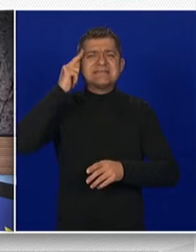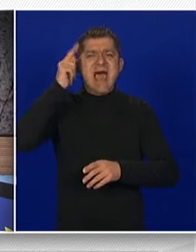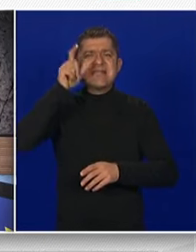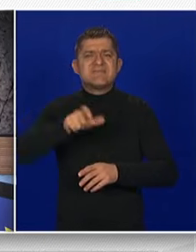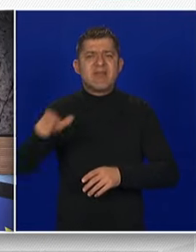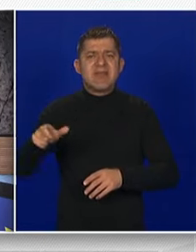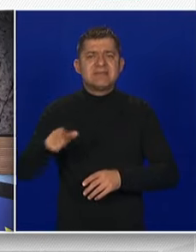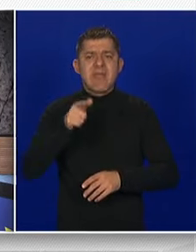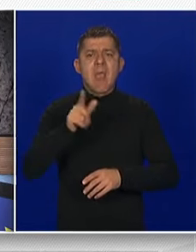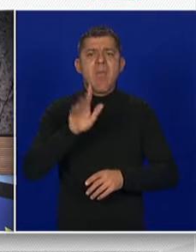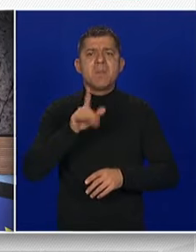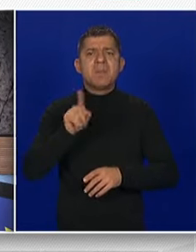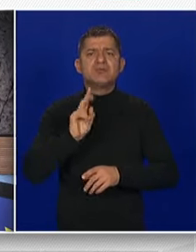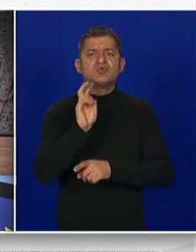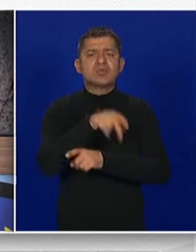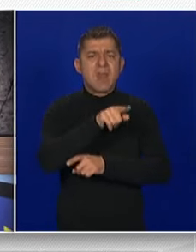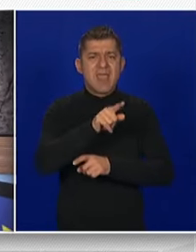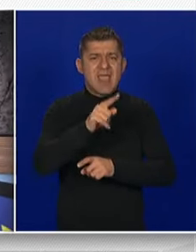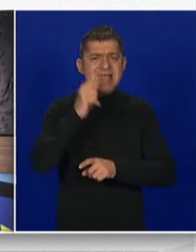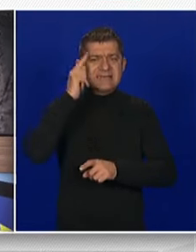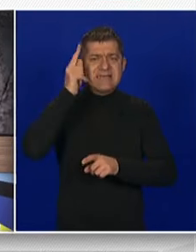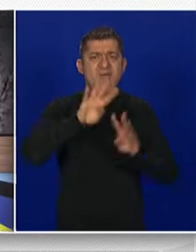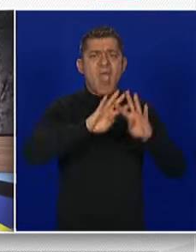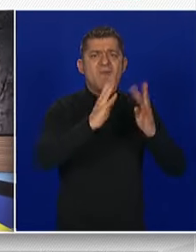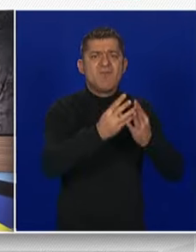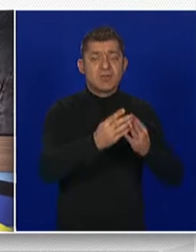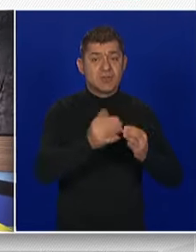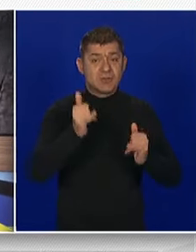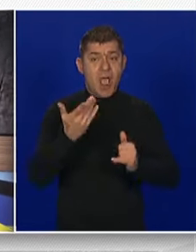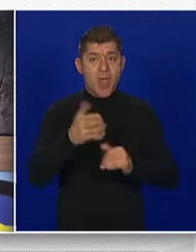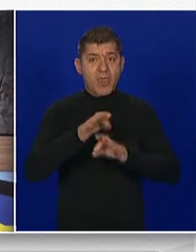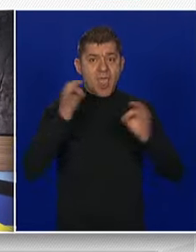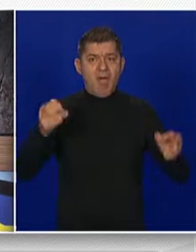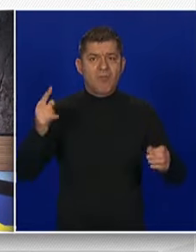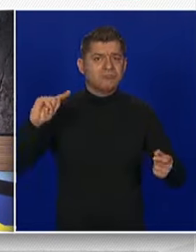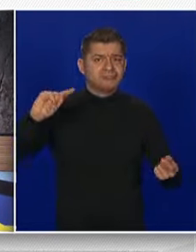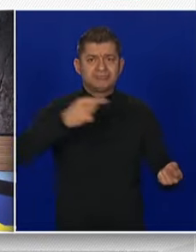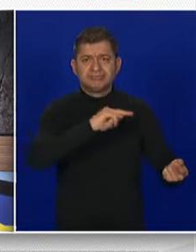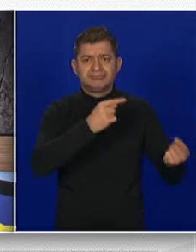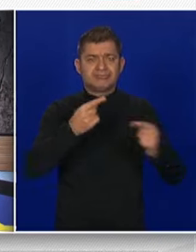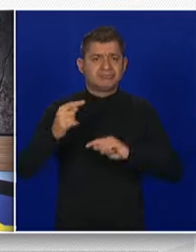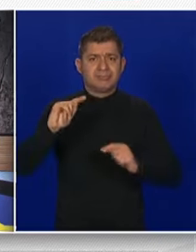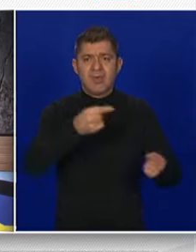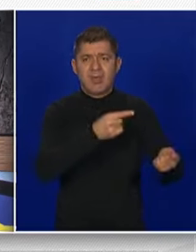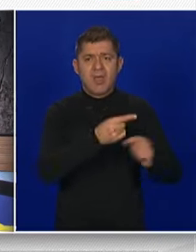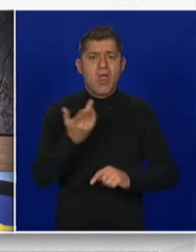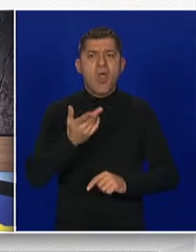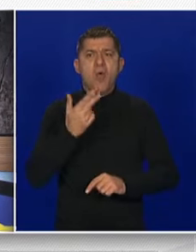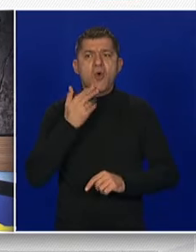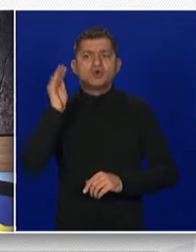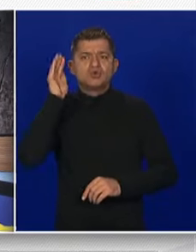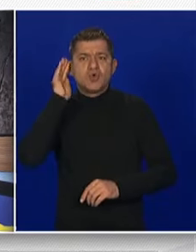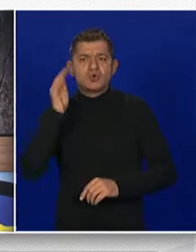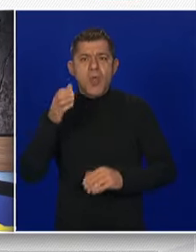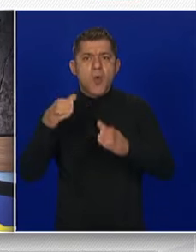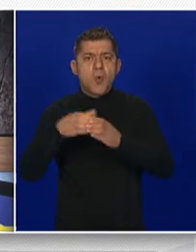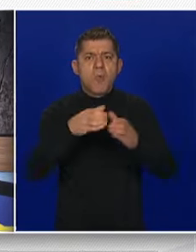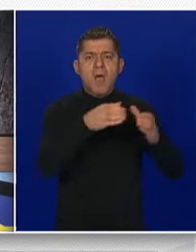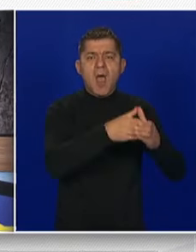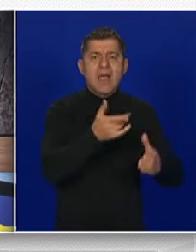znanstvenom vijeću. Znači, postoje javno prepucavanje, da tako kažem, koje već neko vrijeme traje, koga slušati u ovoj korona krizi.